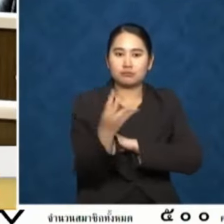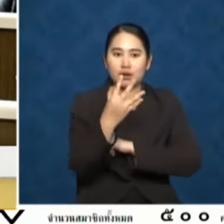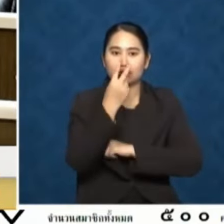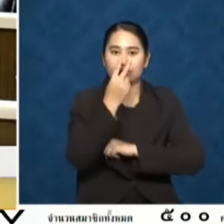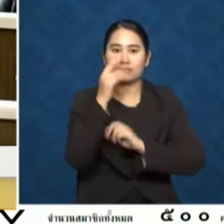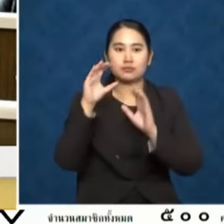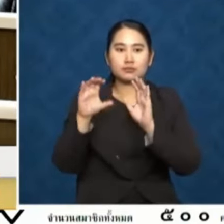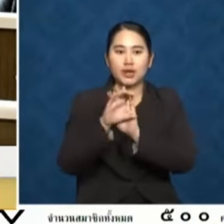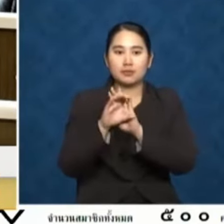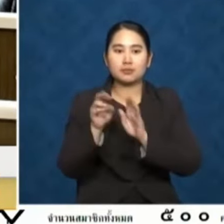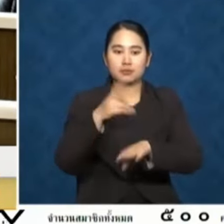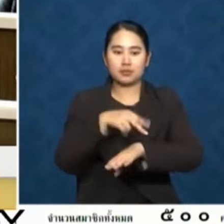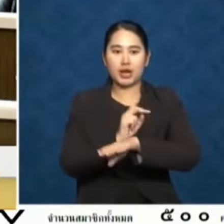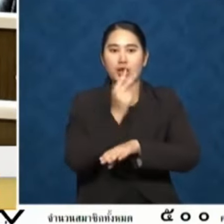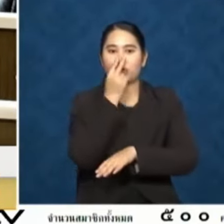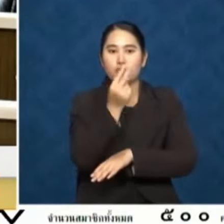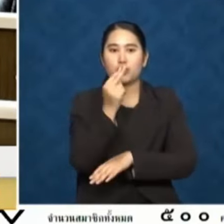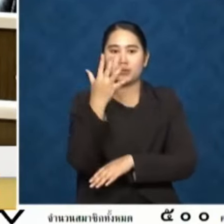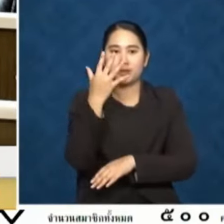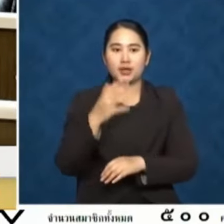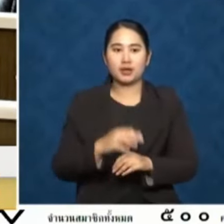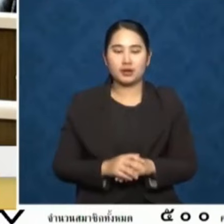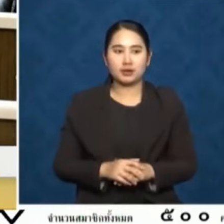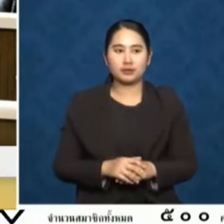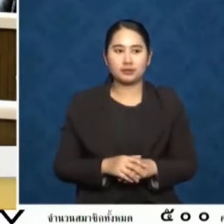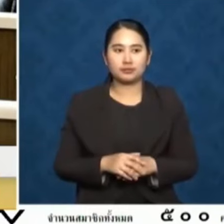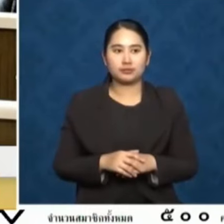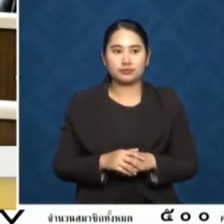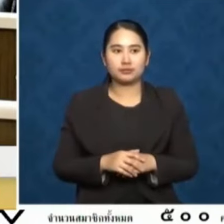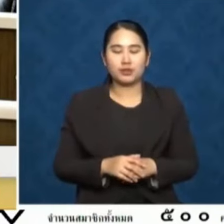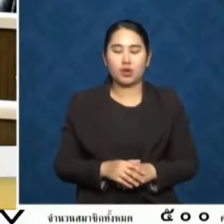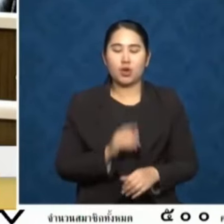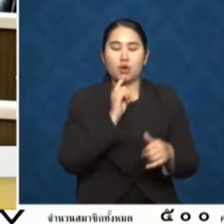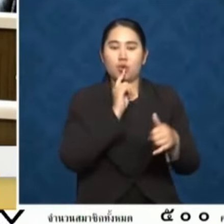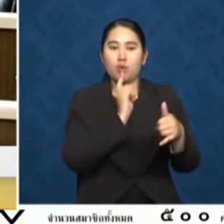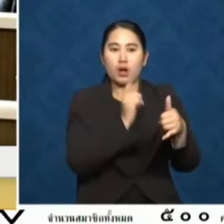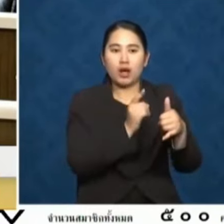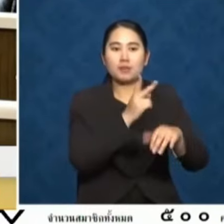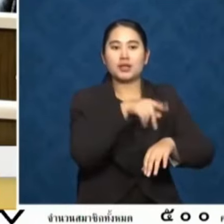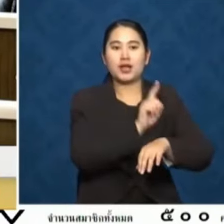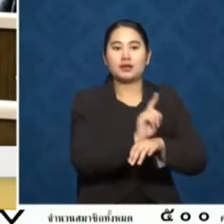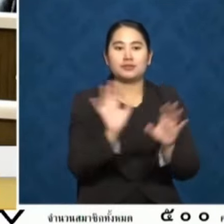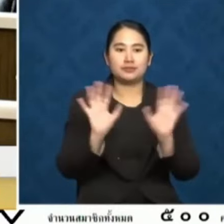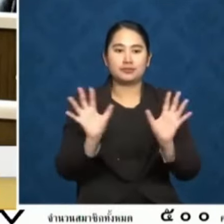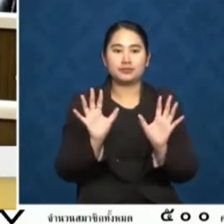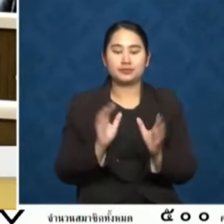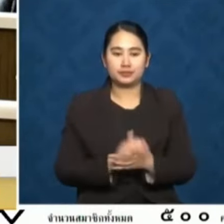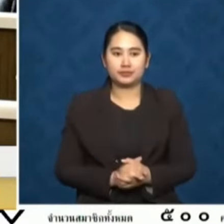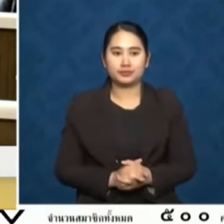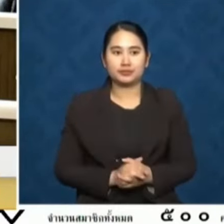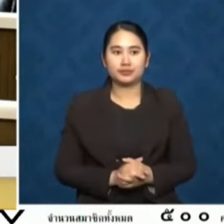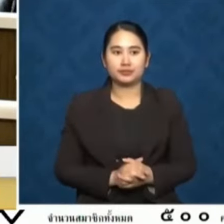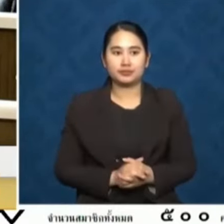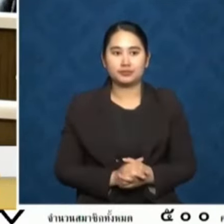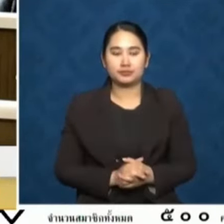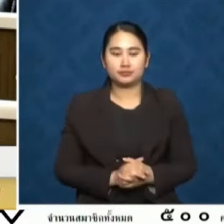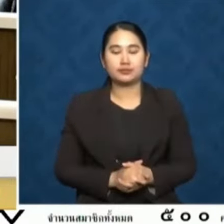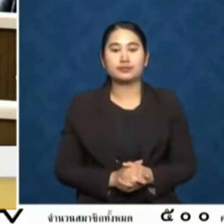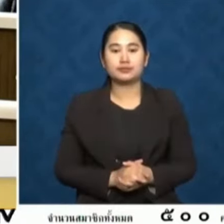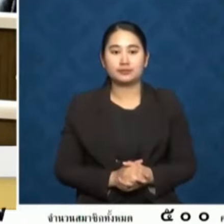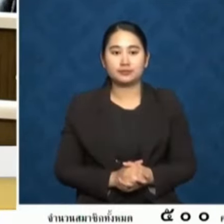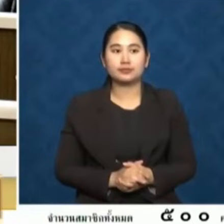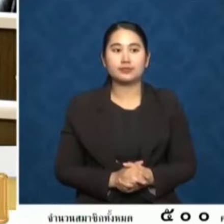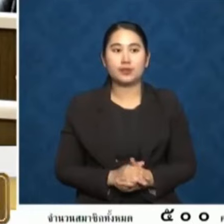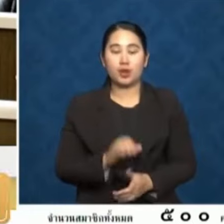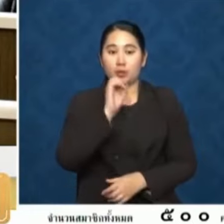ท่านประธานไม่ได้ดูหรอกครับเพราะงั้นอย่าได้โทษประธานผมกราบเรียนท่านสมา